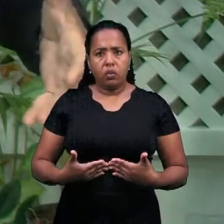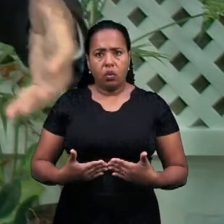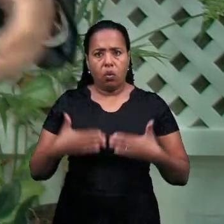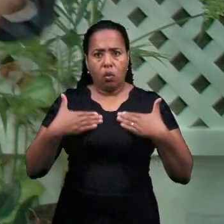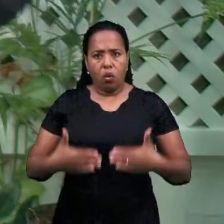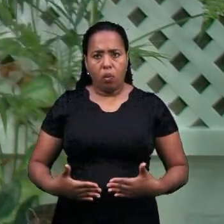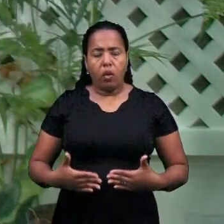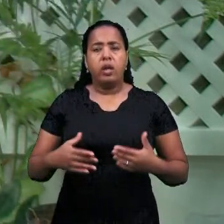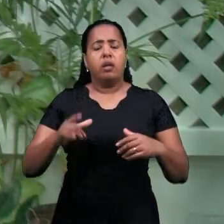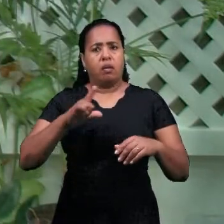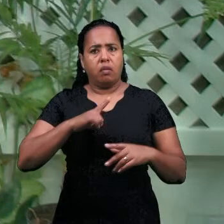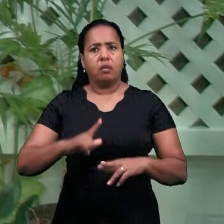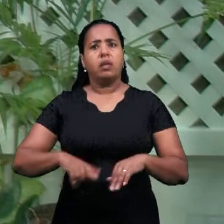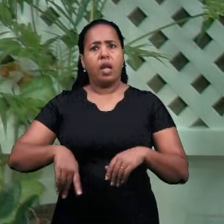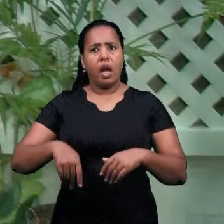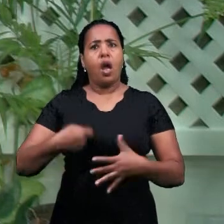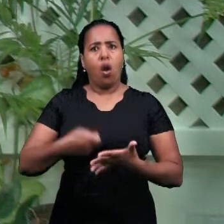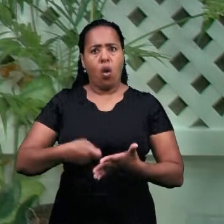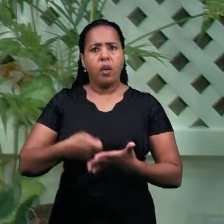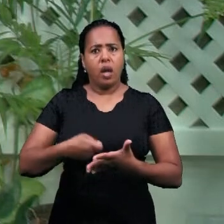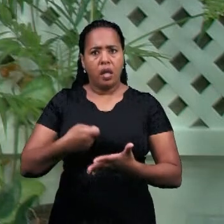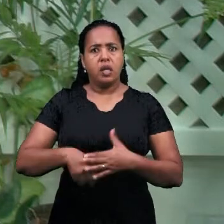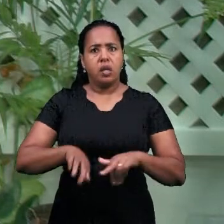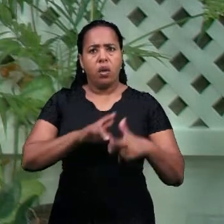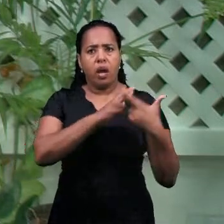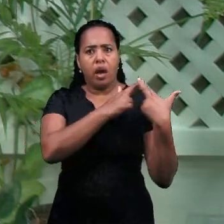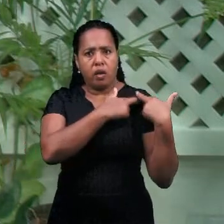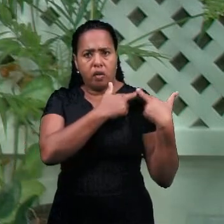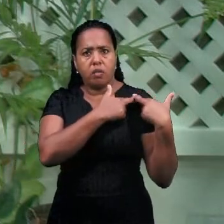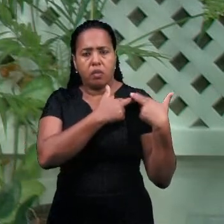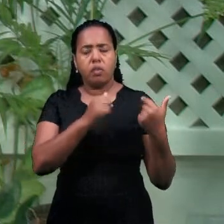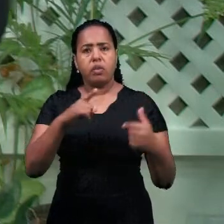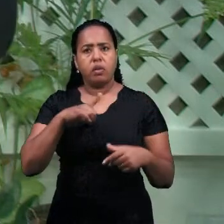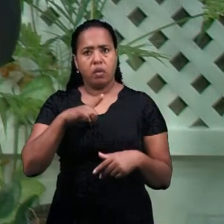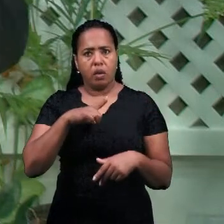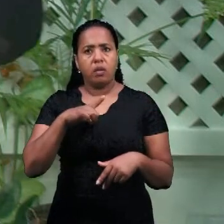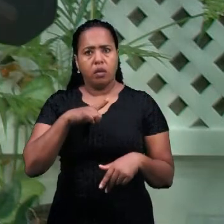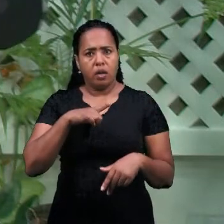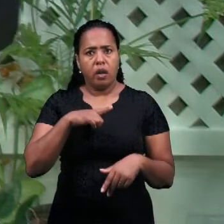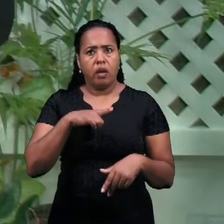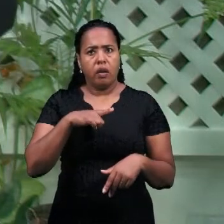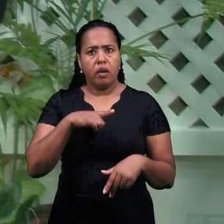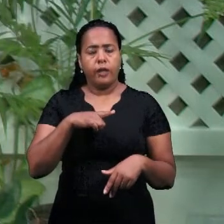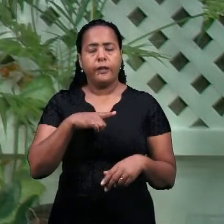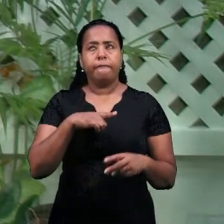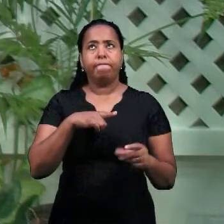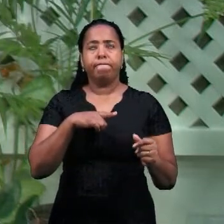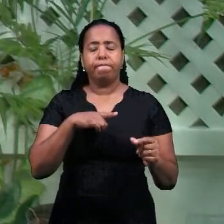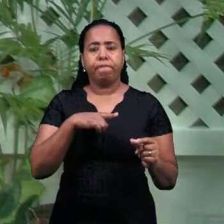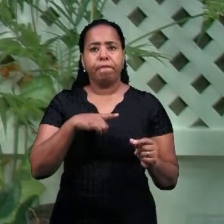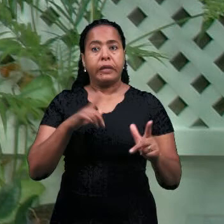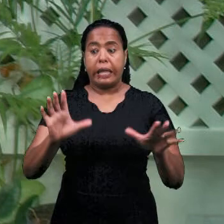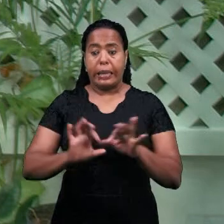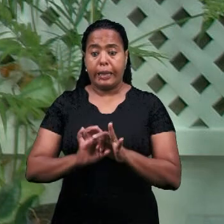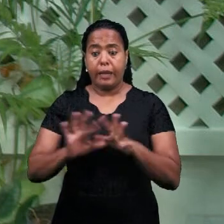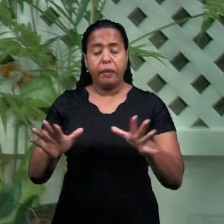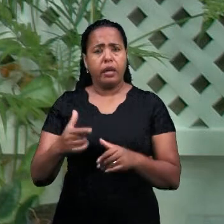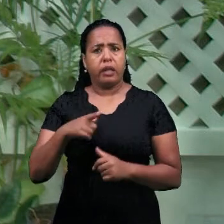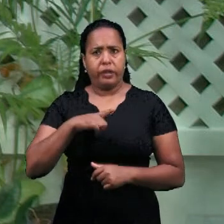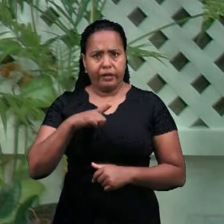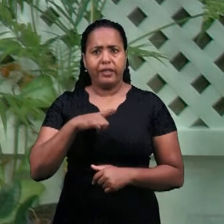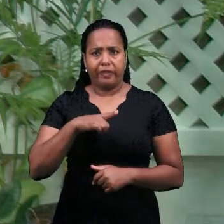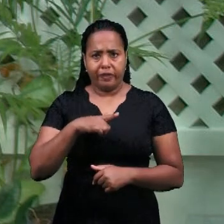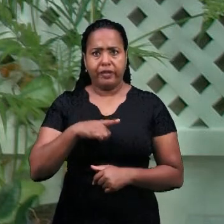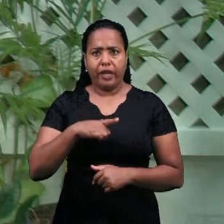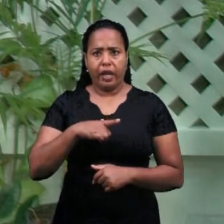Ils ont le devoir, l'obligation, nous pouvons dire la liberté